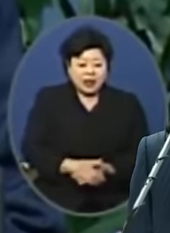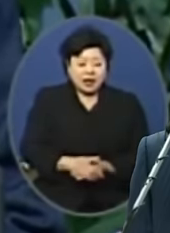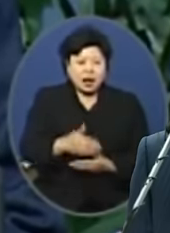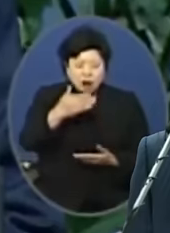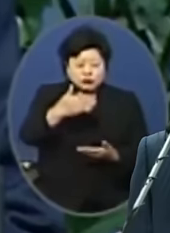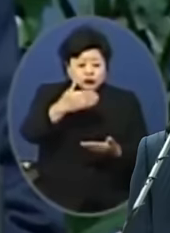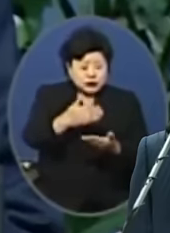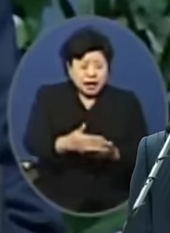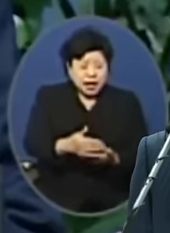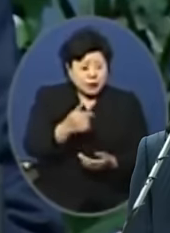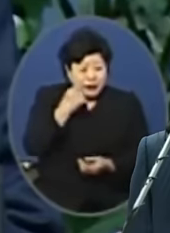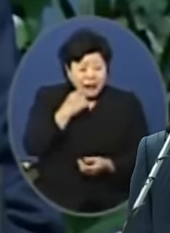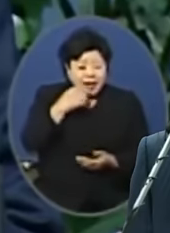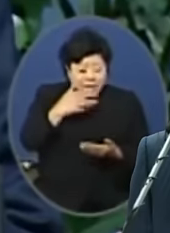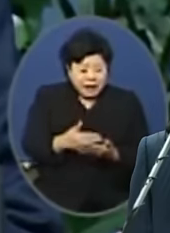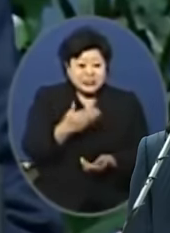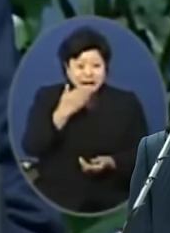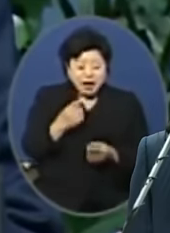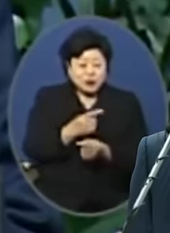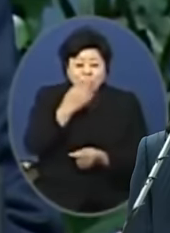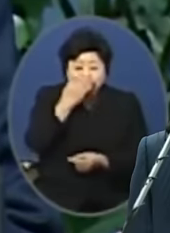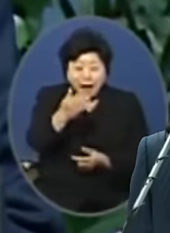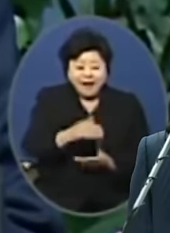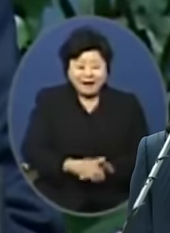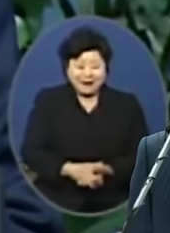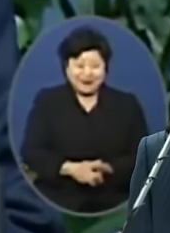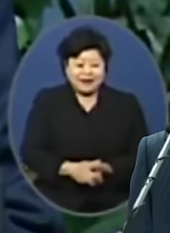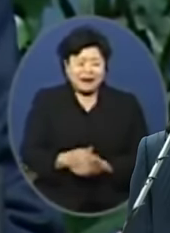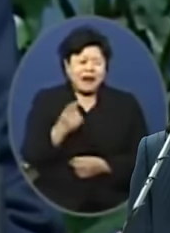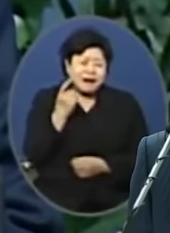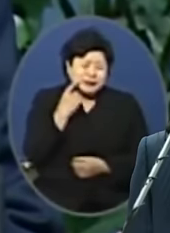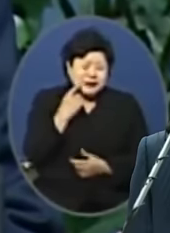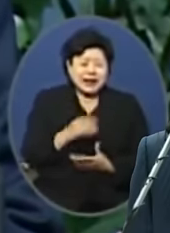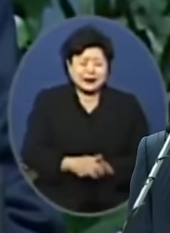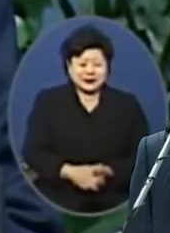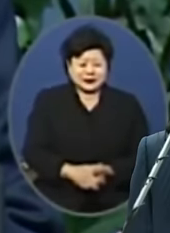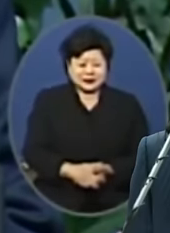못 고치는지 팔자만 고친다고 그러는데 전부 거짓말이거든.